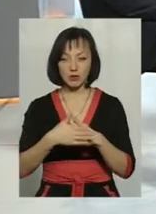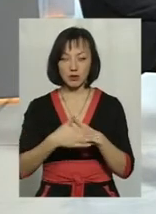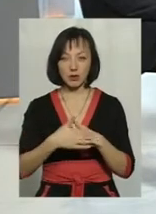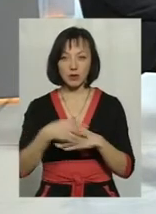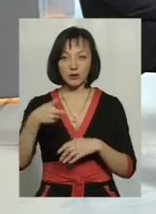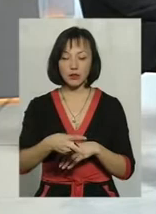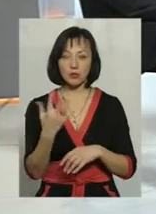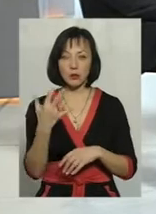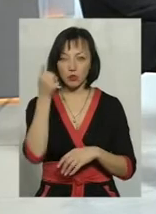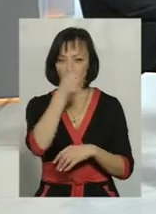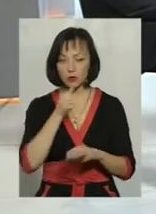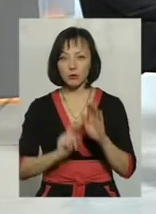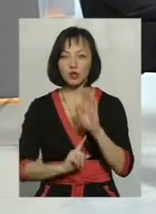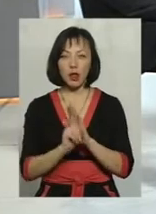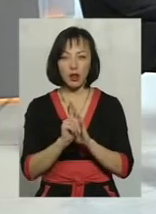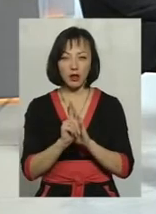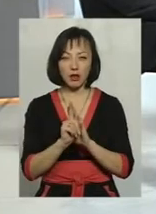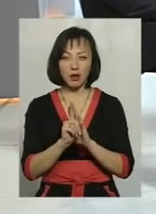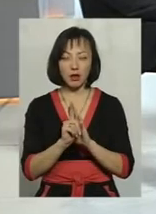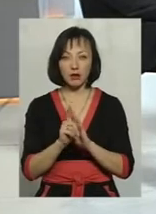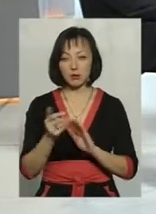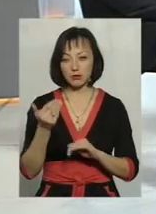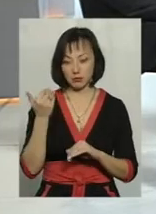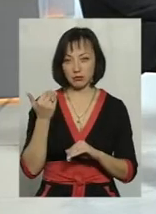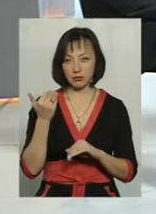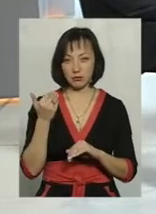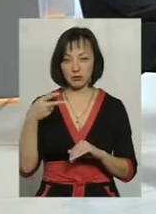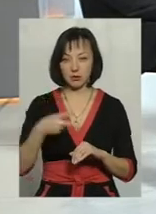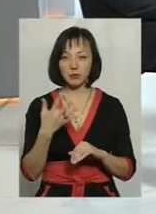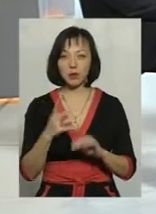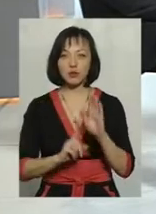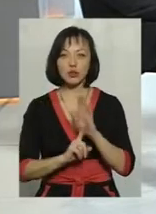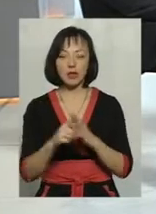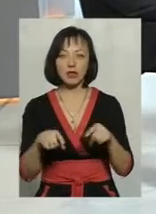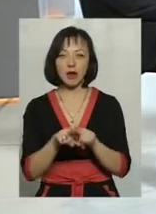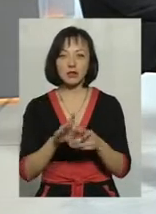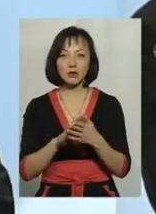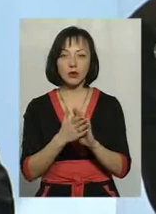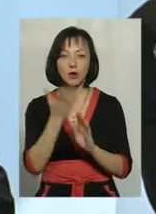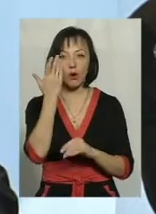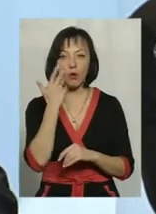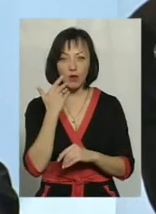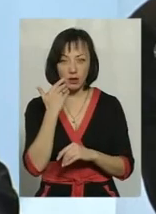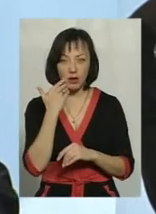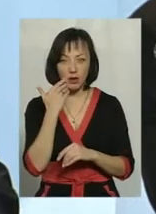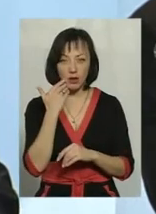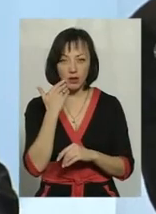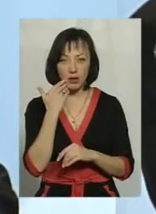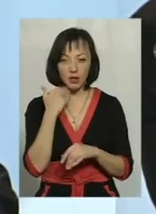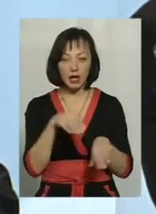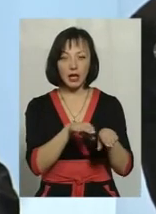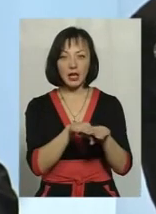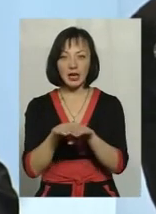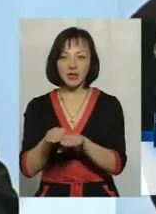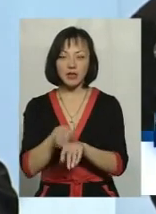орієнтовно в 2005 році, почала складатися, ну до того року десь, до 2005, почала складатися тенденція, коли рівень